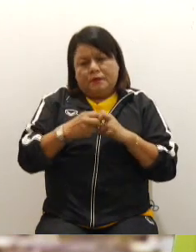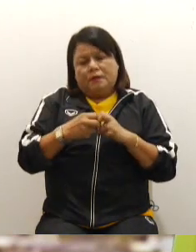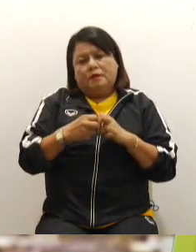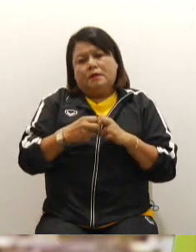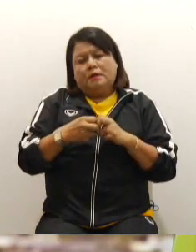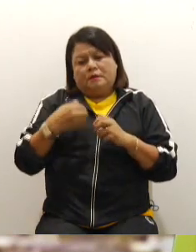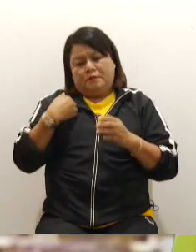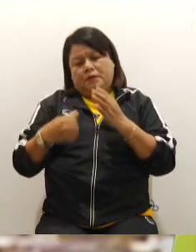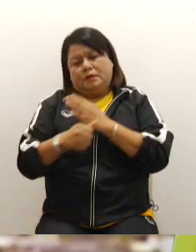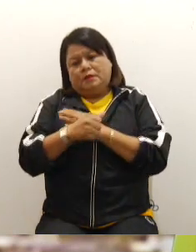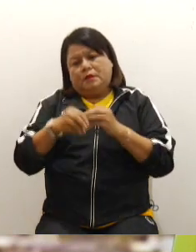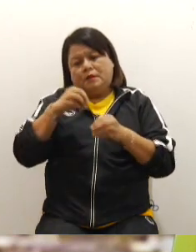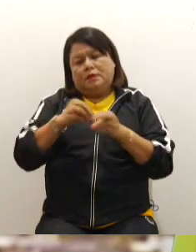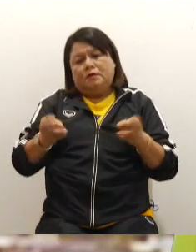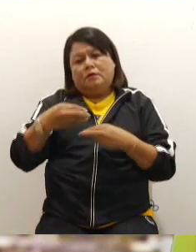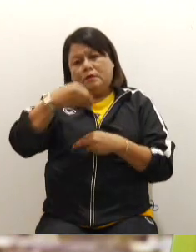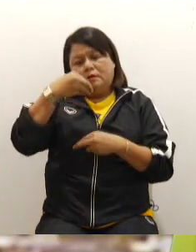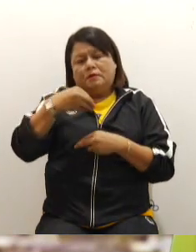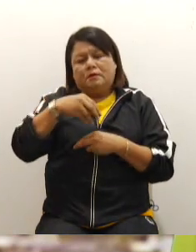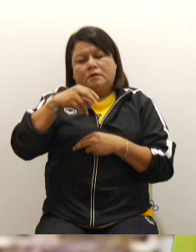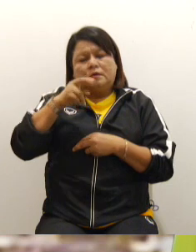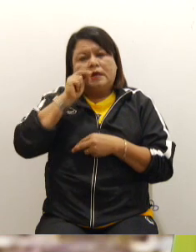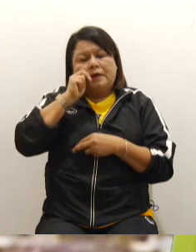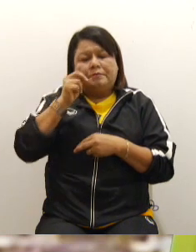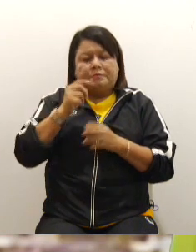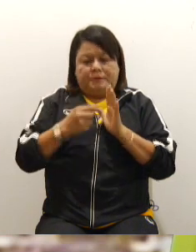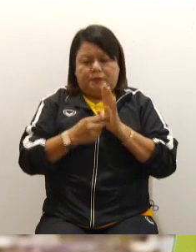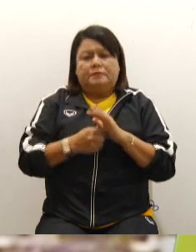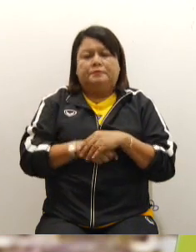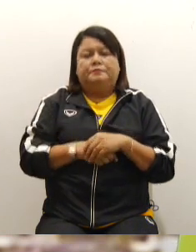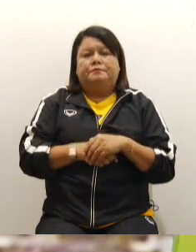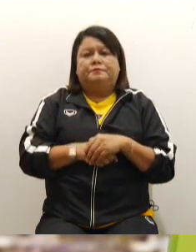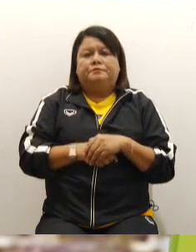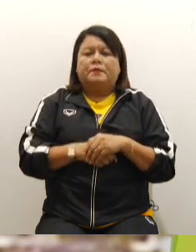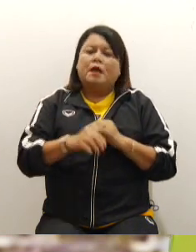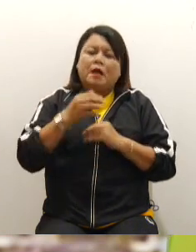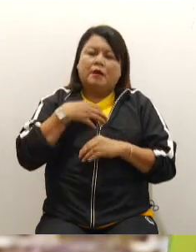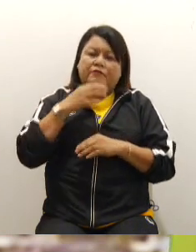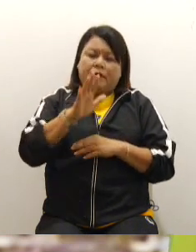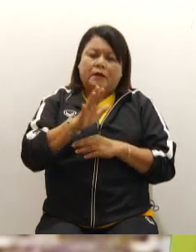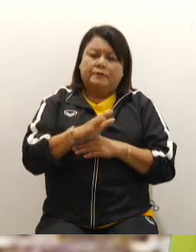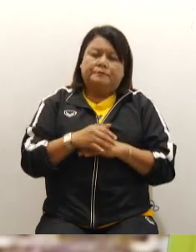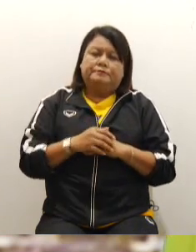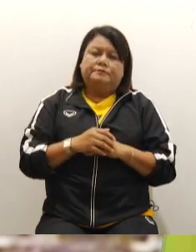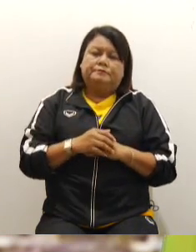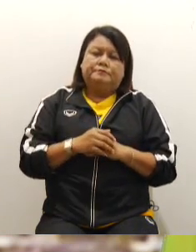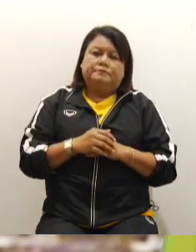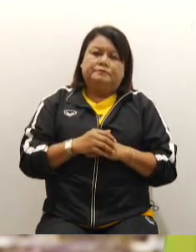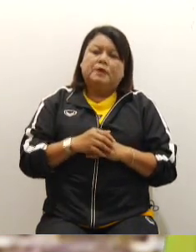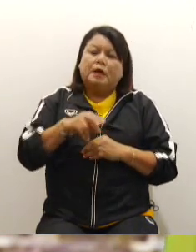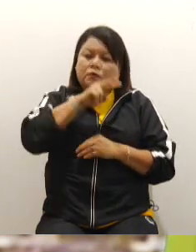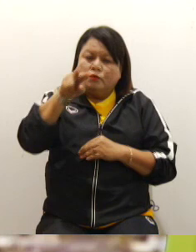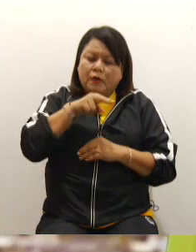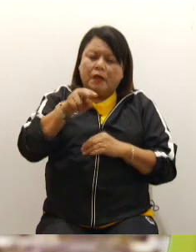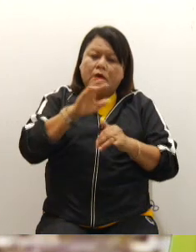กิดอันตรายในห้องน้ำอย่างนี้เป็นต้นนะครับอันนี้ก็อยากจะฝากนะครับอย่างไรก็ตามนะครับเรื่องของการดูแล